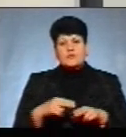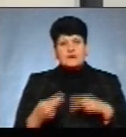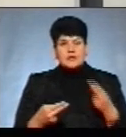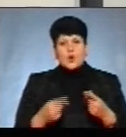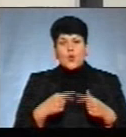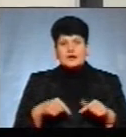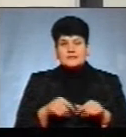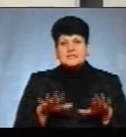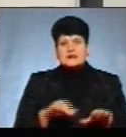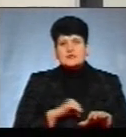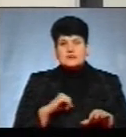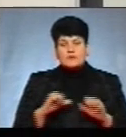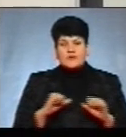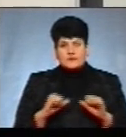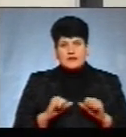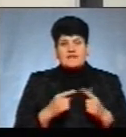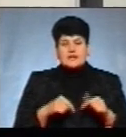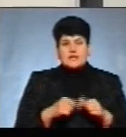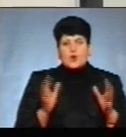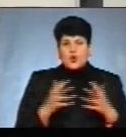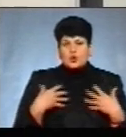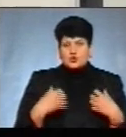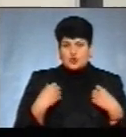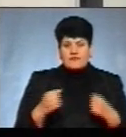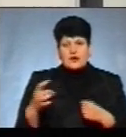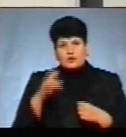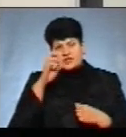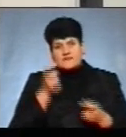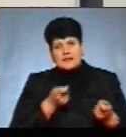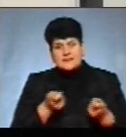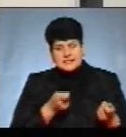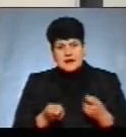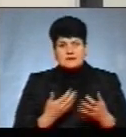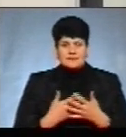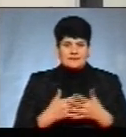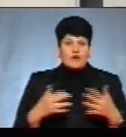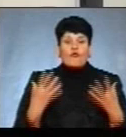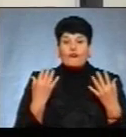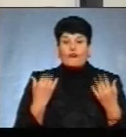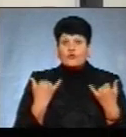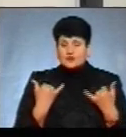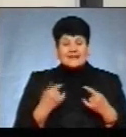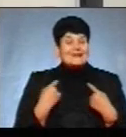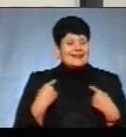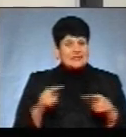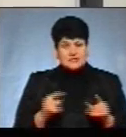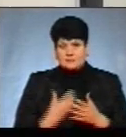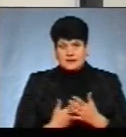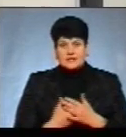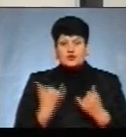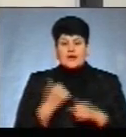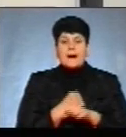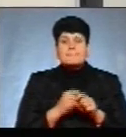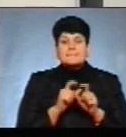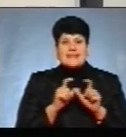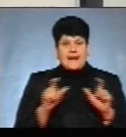органами місцевого самоврядування. Це відділи охорони здоров'я, це об'єднані територіальні громади, районні державні адміністрації. Сьогодні зовсім інша модель. А